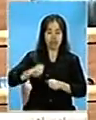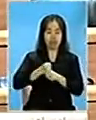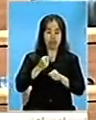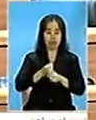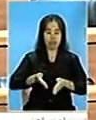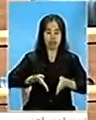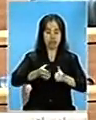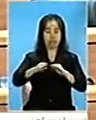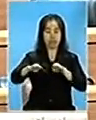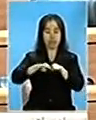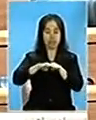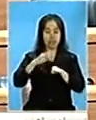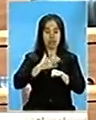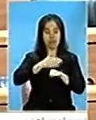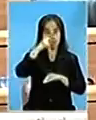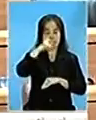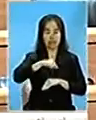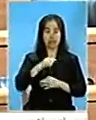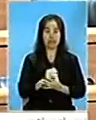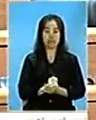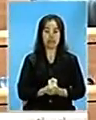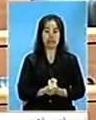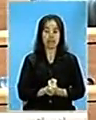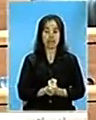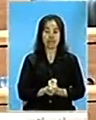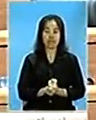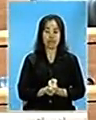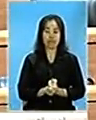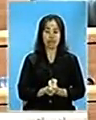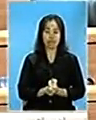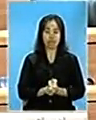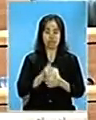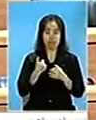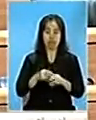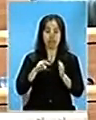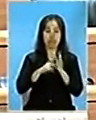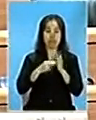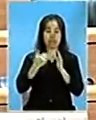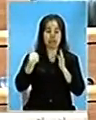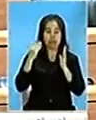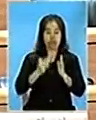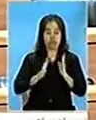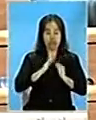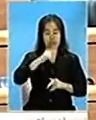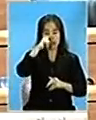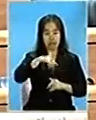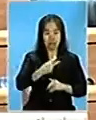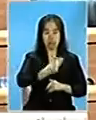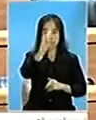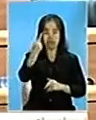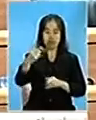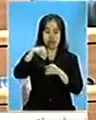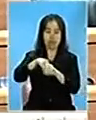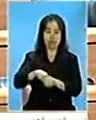ทยท่านประธานครับแล้วคนของประเทศชาติสองคนก็ยังถูกจำคุก